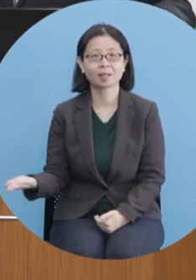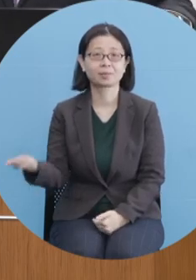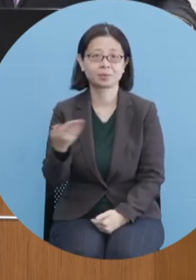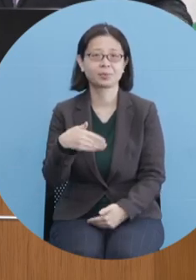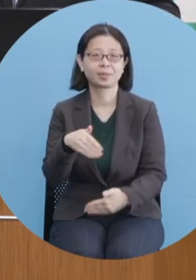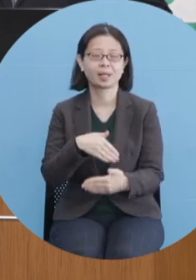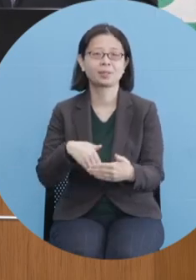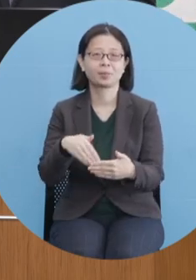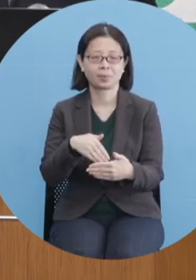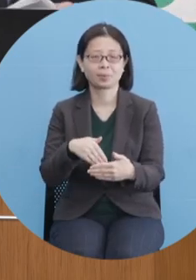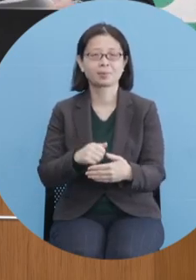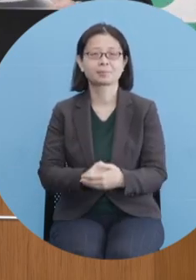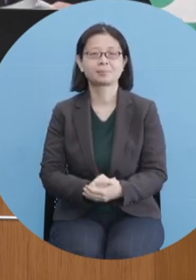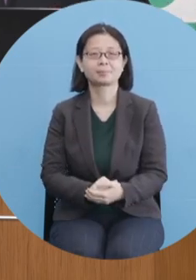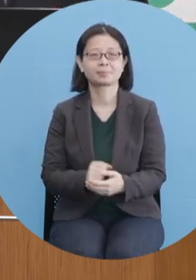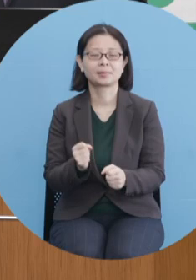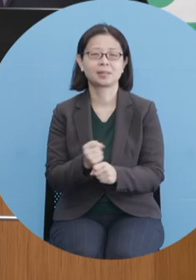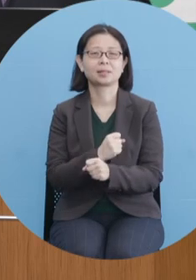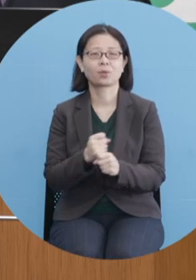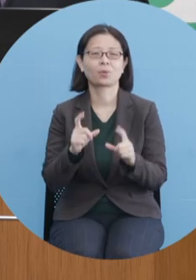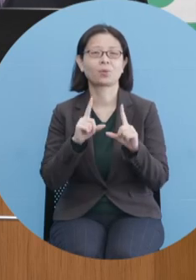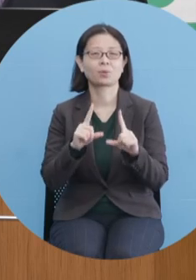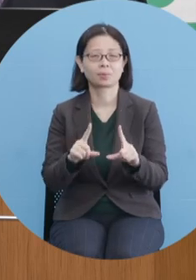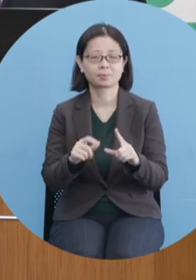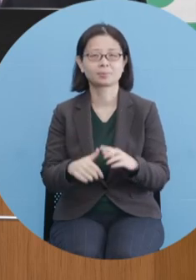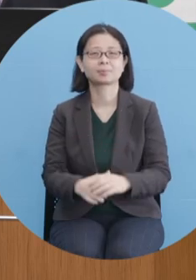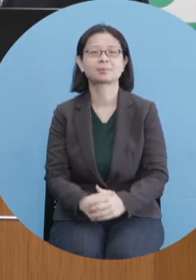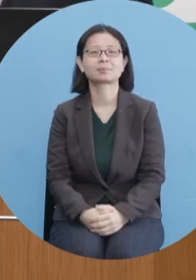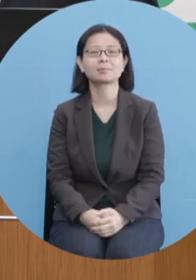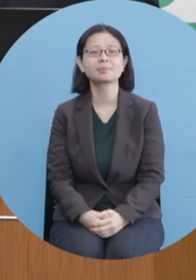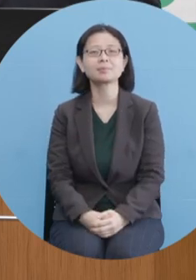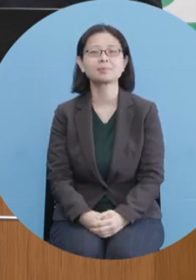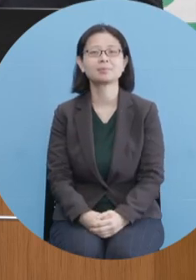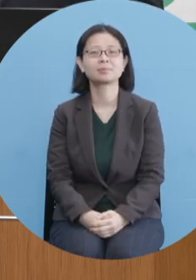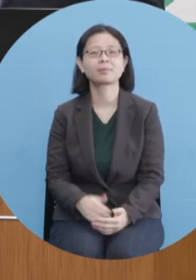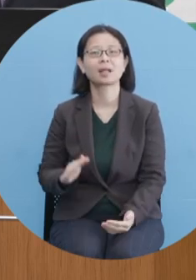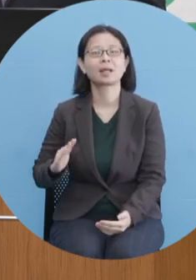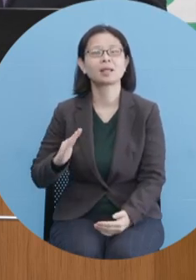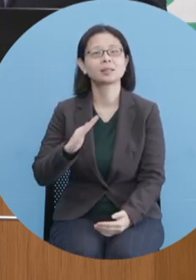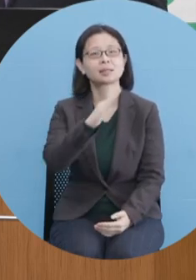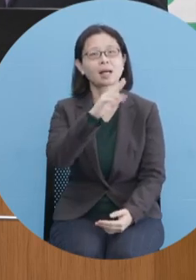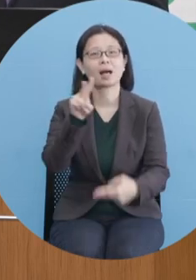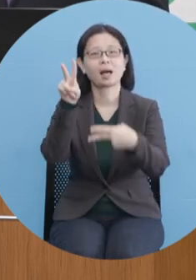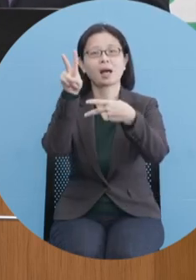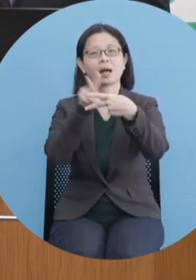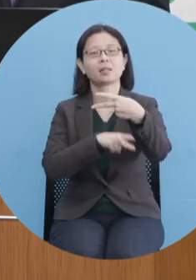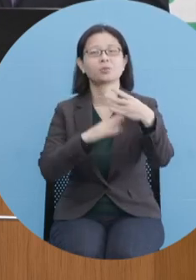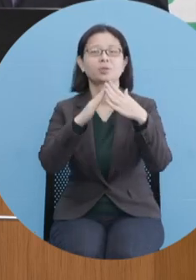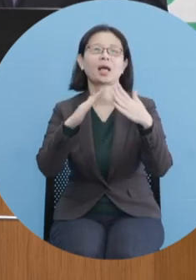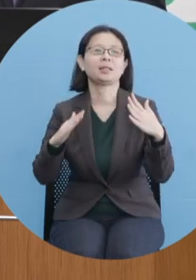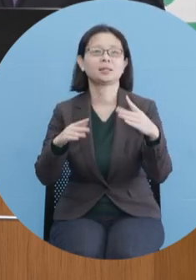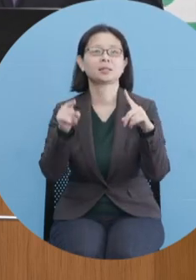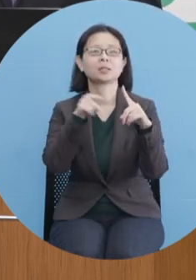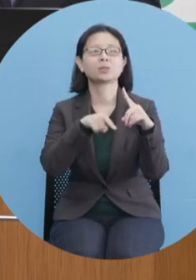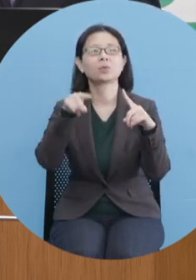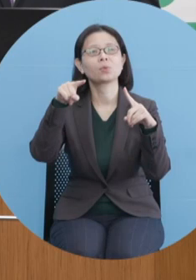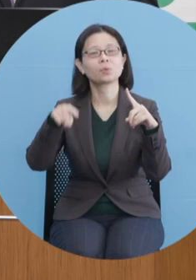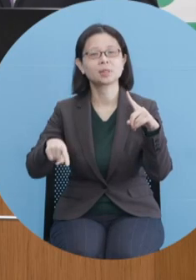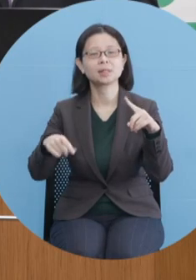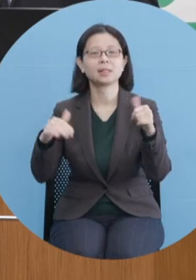の次の事業といたしましてえサハシ会公式ファンクラブについ